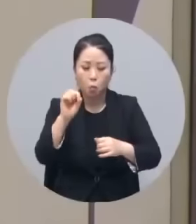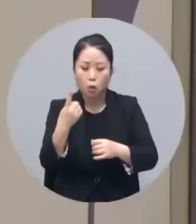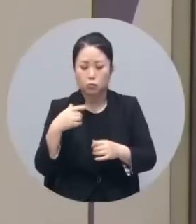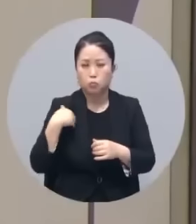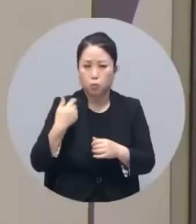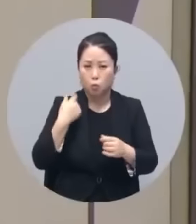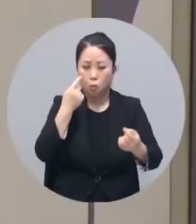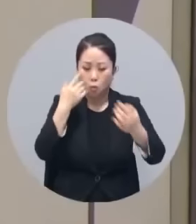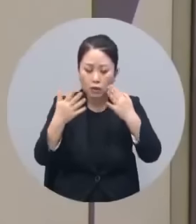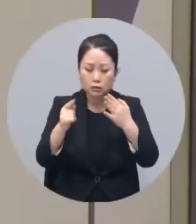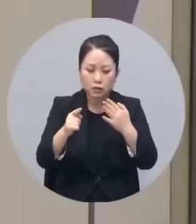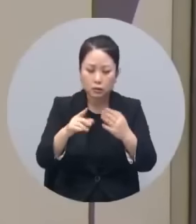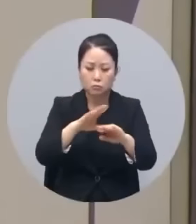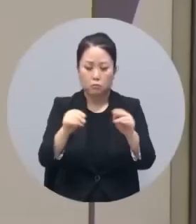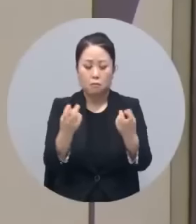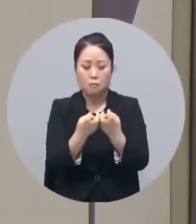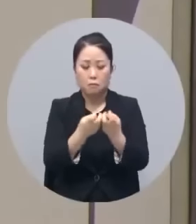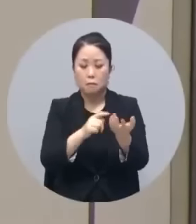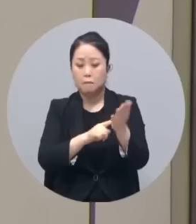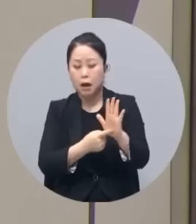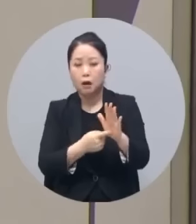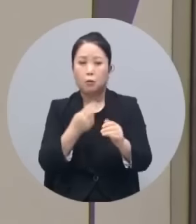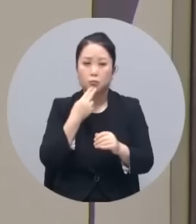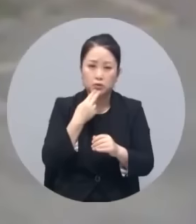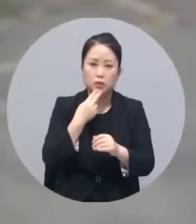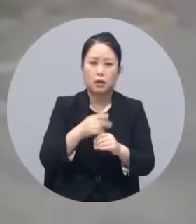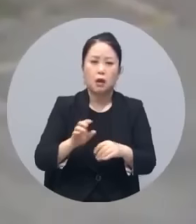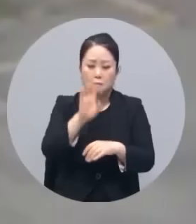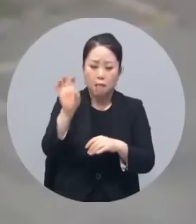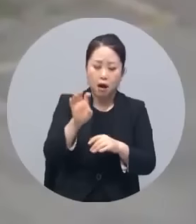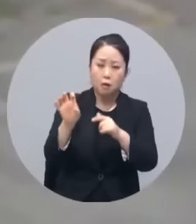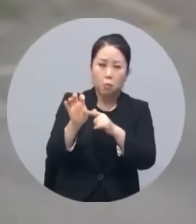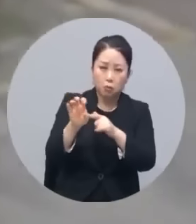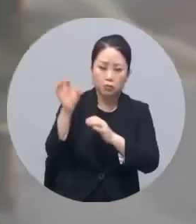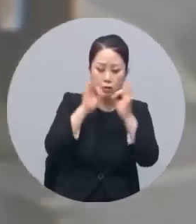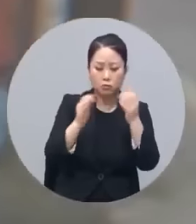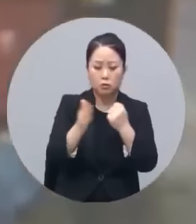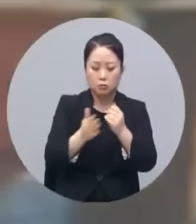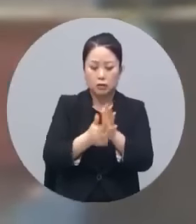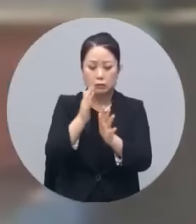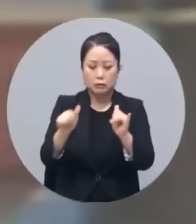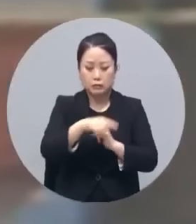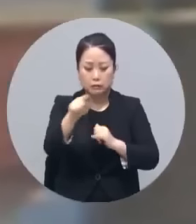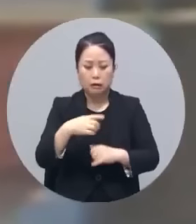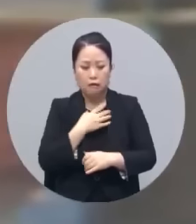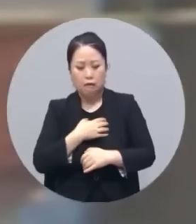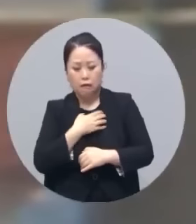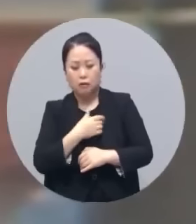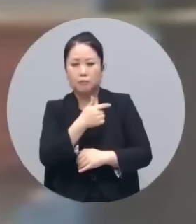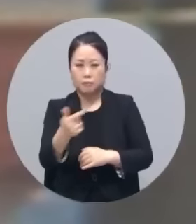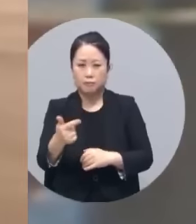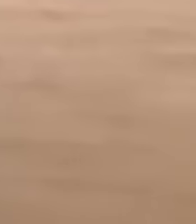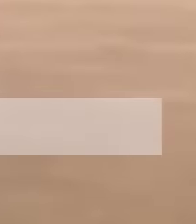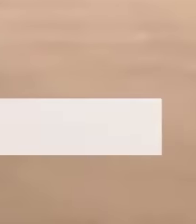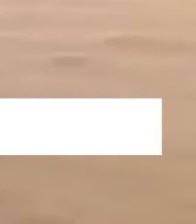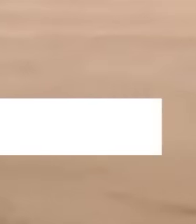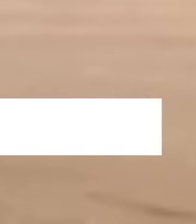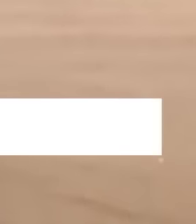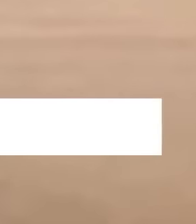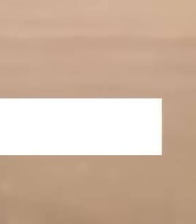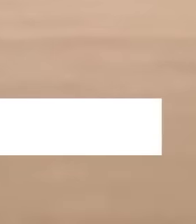명확한 사고 예방 대책도 없이 반복되는 사고의 시민 불안만 커지고 있습니다 MBC 뉴스 주민입니다